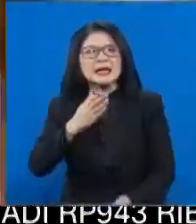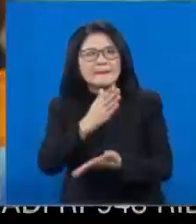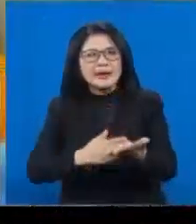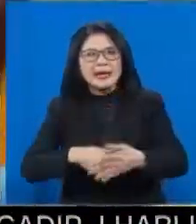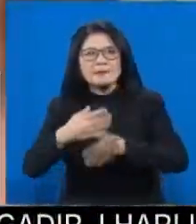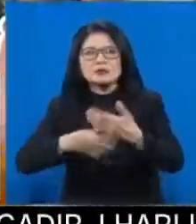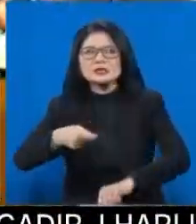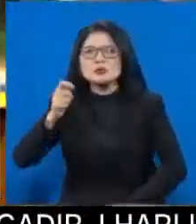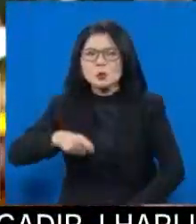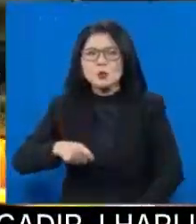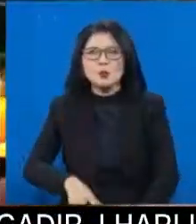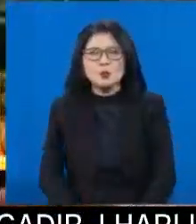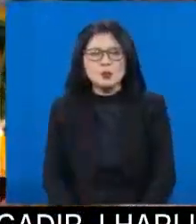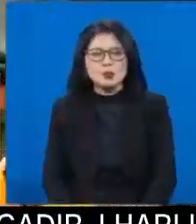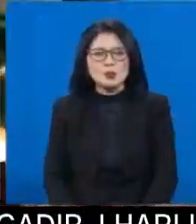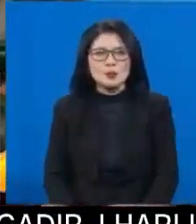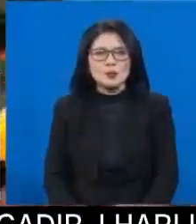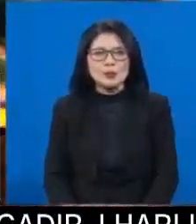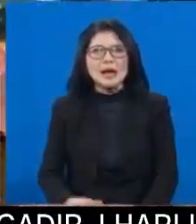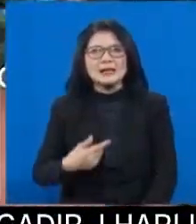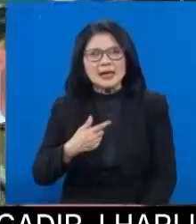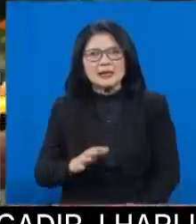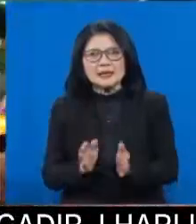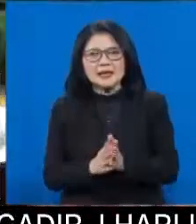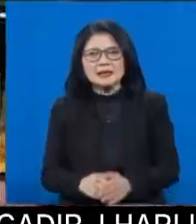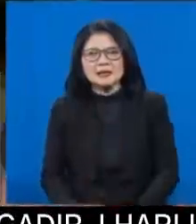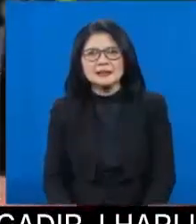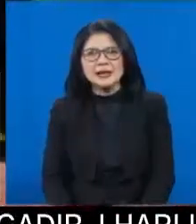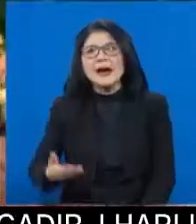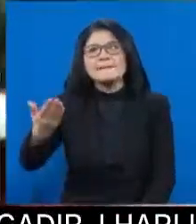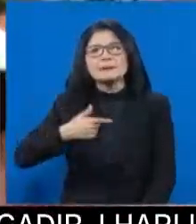hukum, dan klien kami